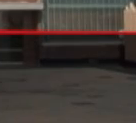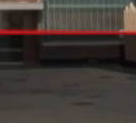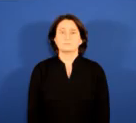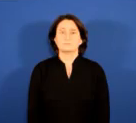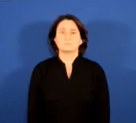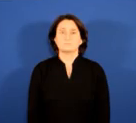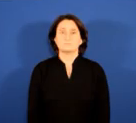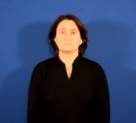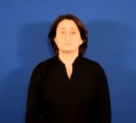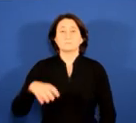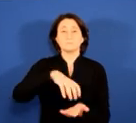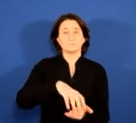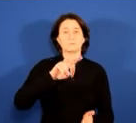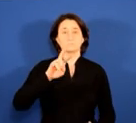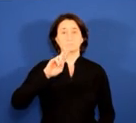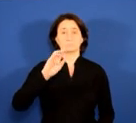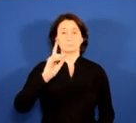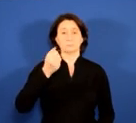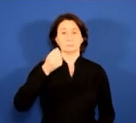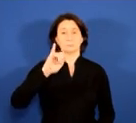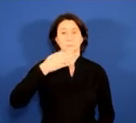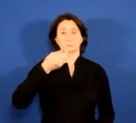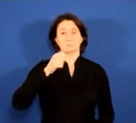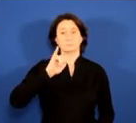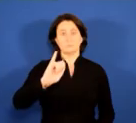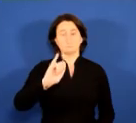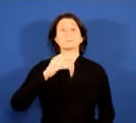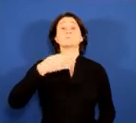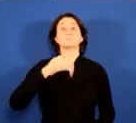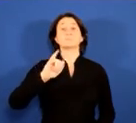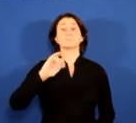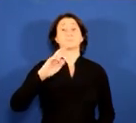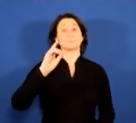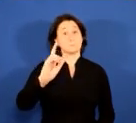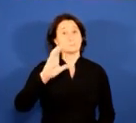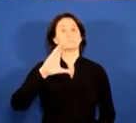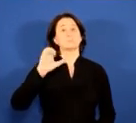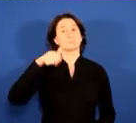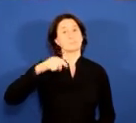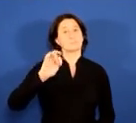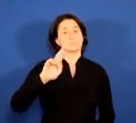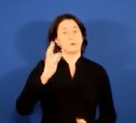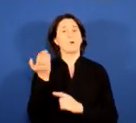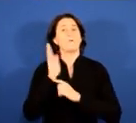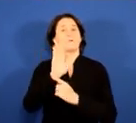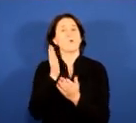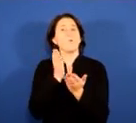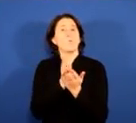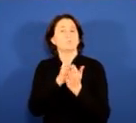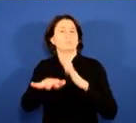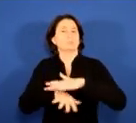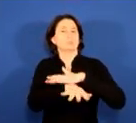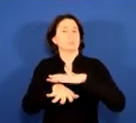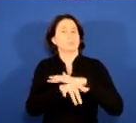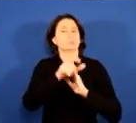Urdaibai Bird Centerrek, Bizkaiko Foru Aldundiaren, Aranzadiren eta BBKaren ekimenez egindako zentruak hegazti behaketarako hastapen